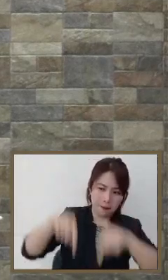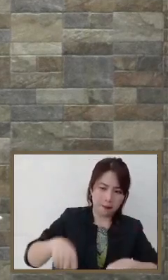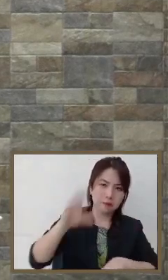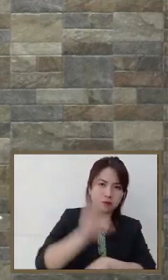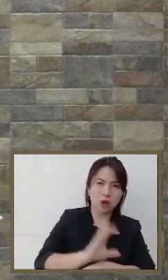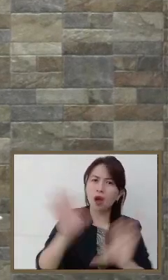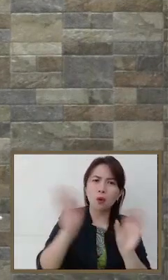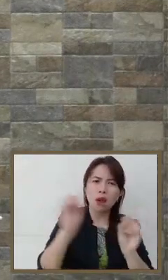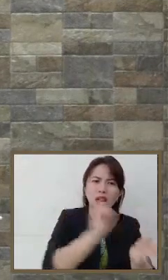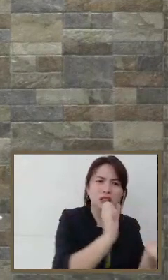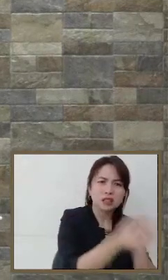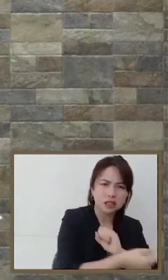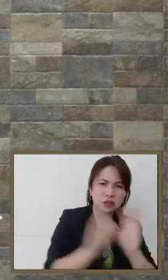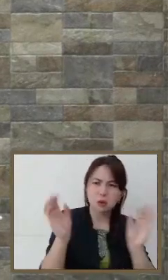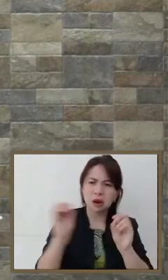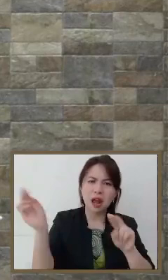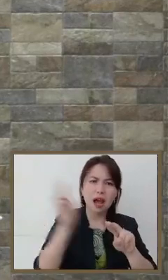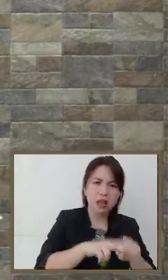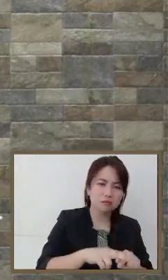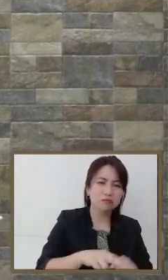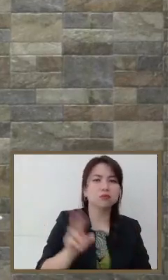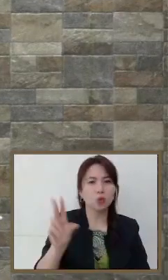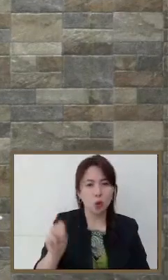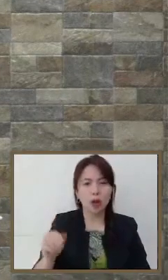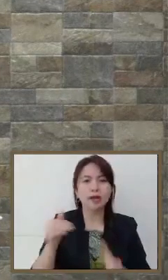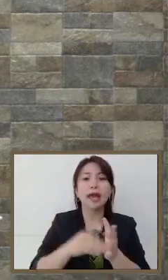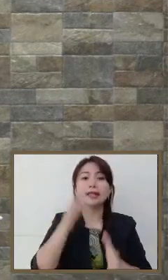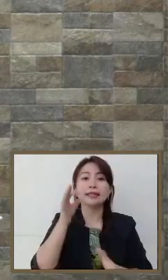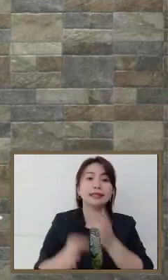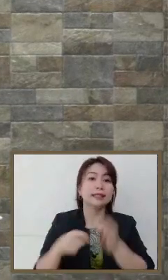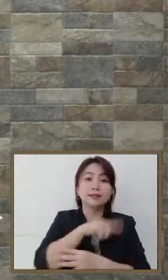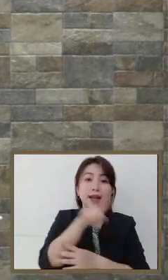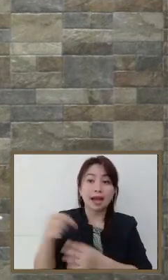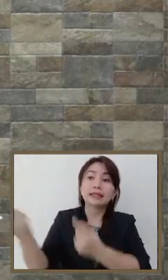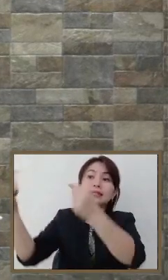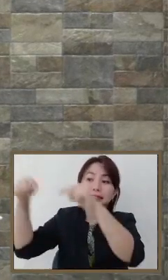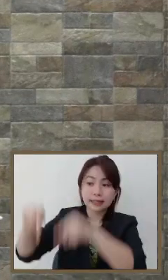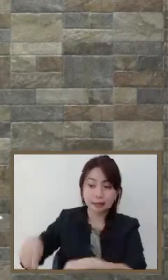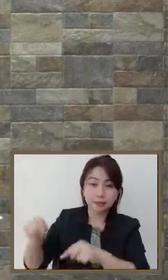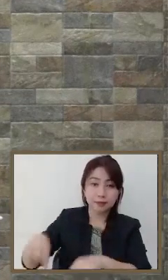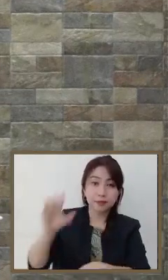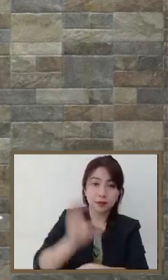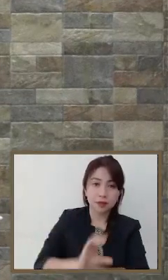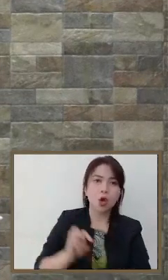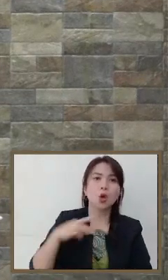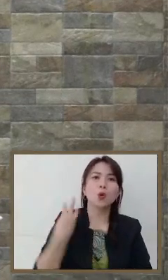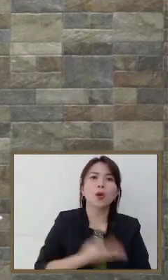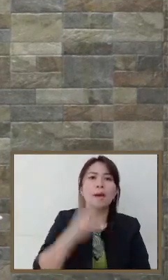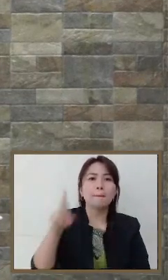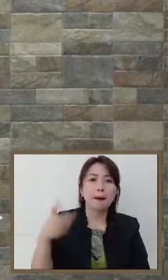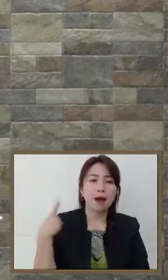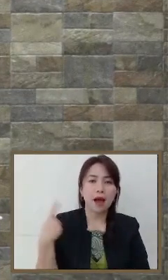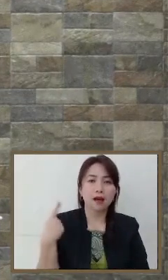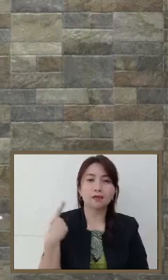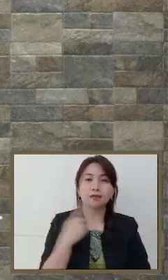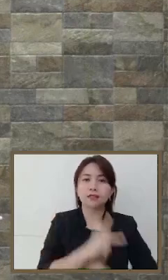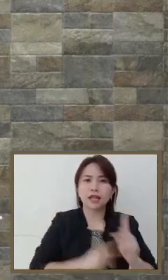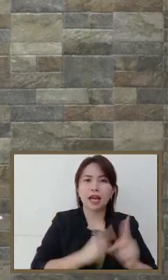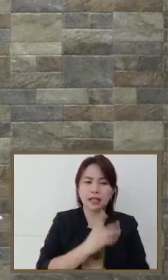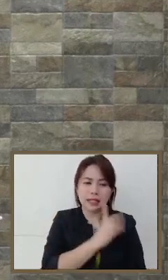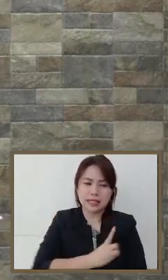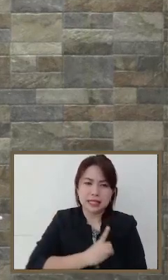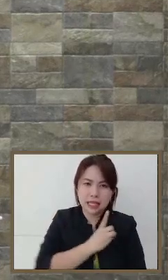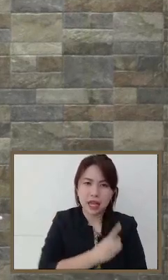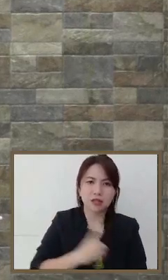merong nadadagdag dapat pag pupunta tayo sa sa church may desire tayo Gusto kong makilala ang Diyos hindi tayo